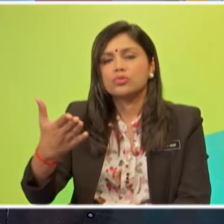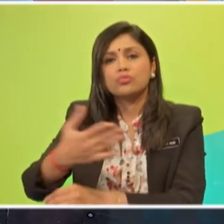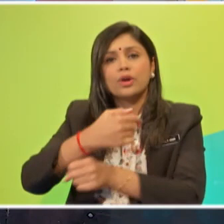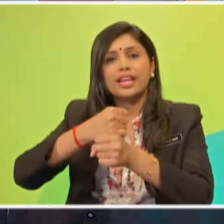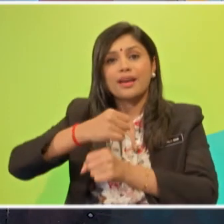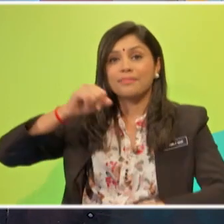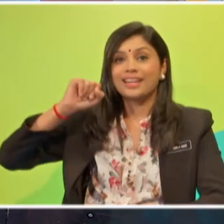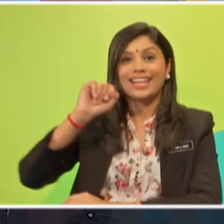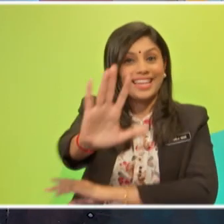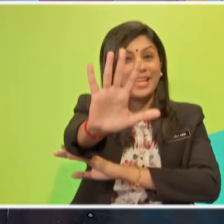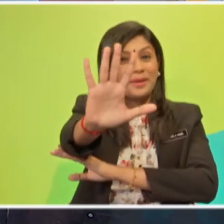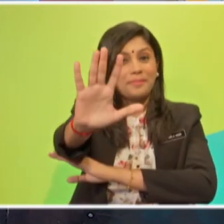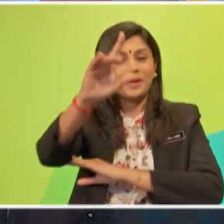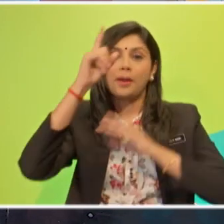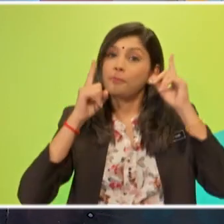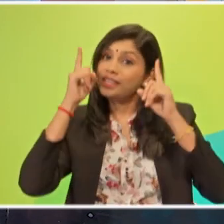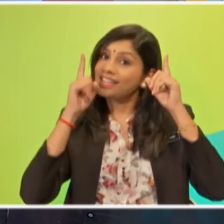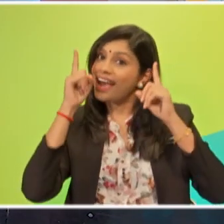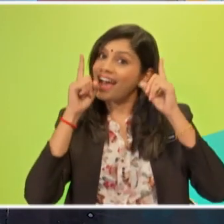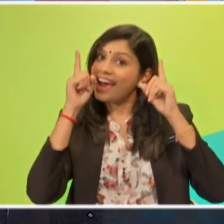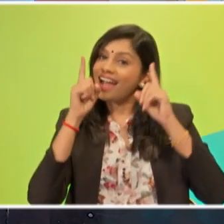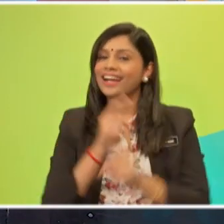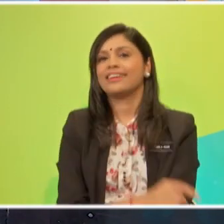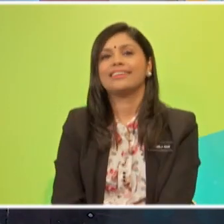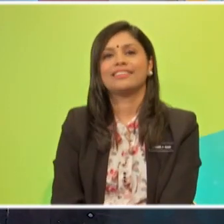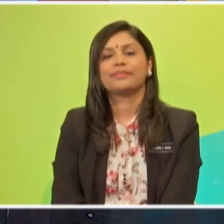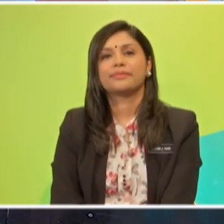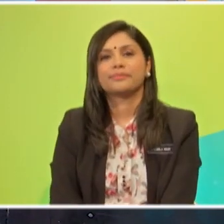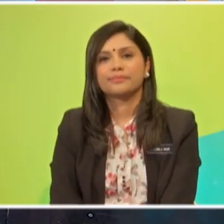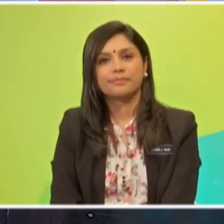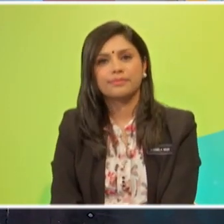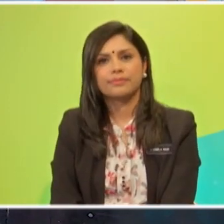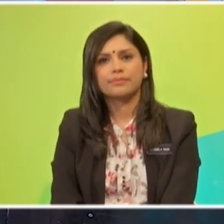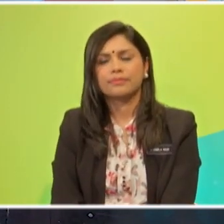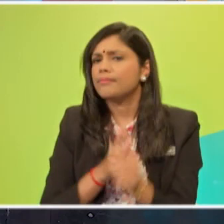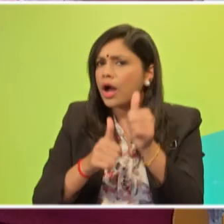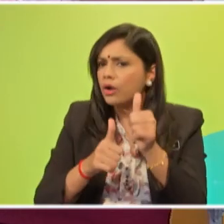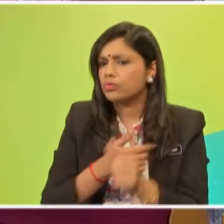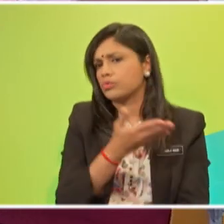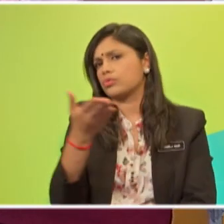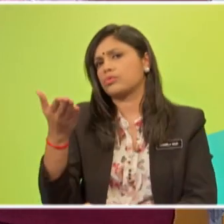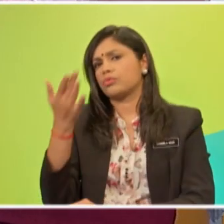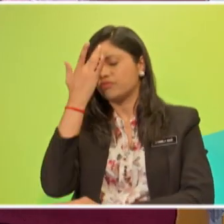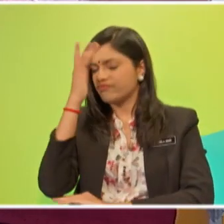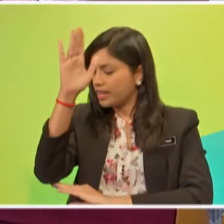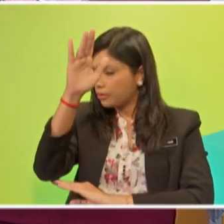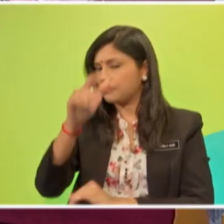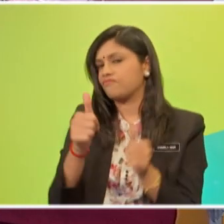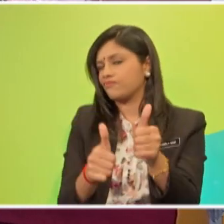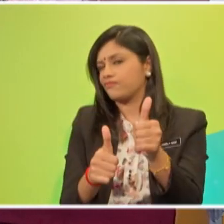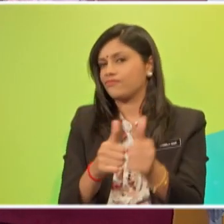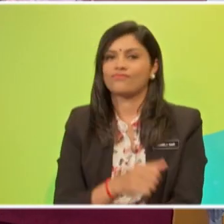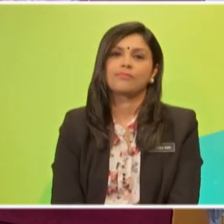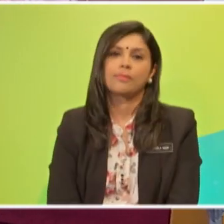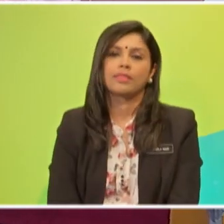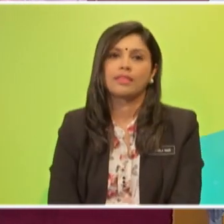lima bintang. Yeah. Okey, sekarang Sean. Baguslah, Sean, murid-murid di rumah. Sekarang, Sean nampak tak ada